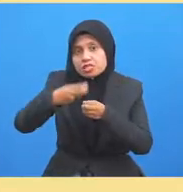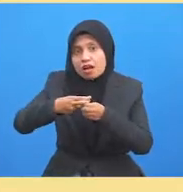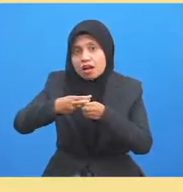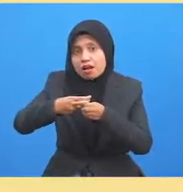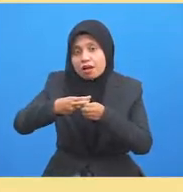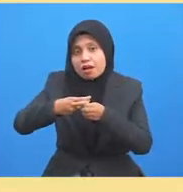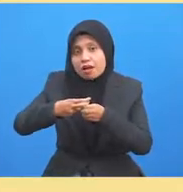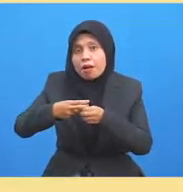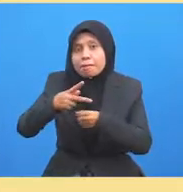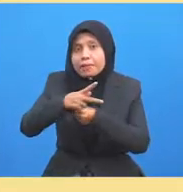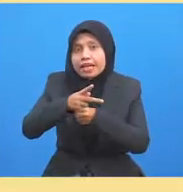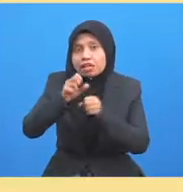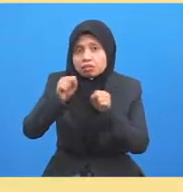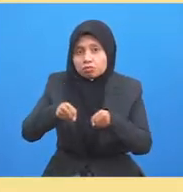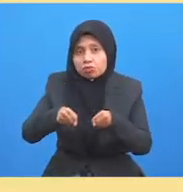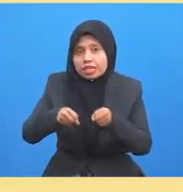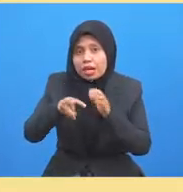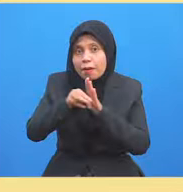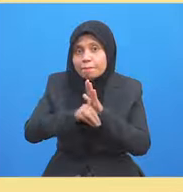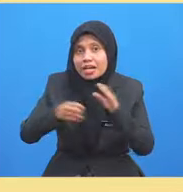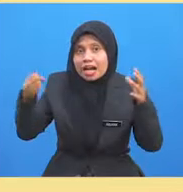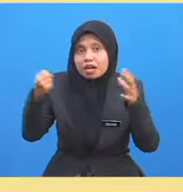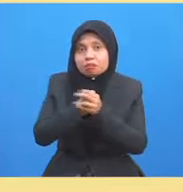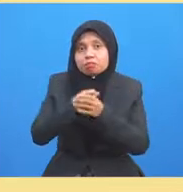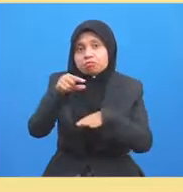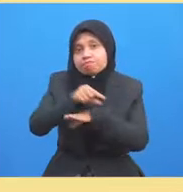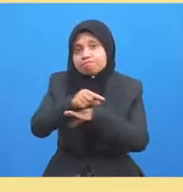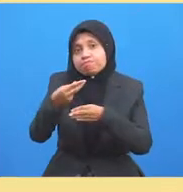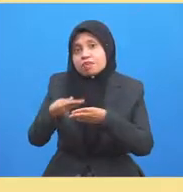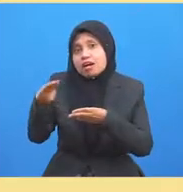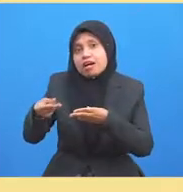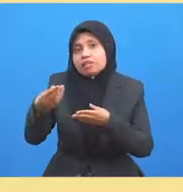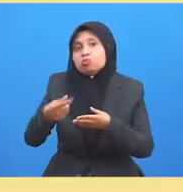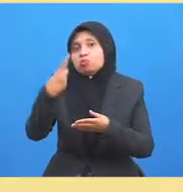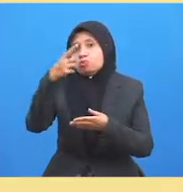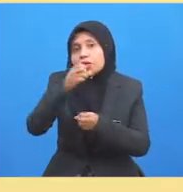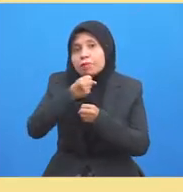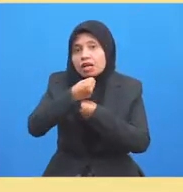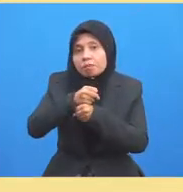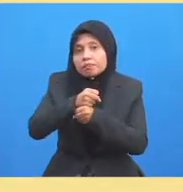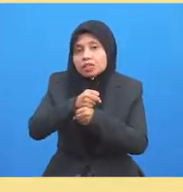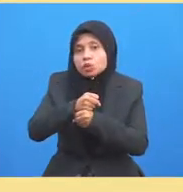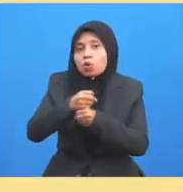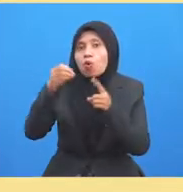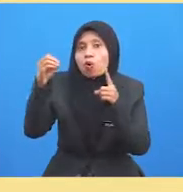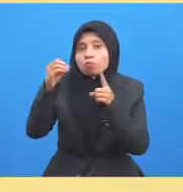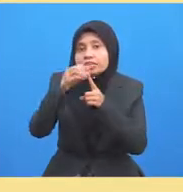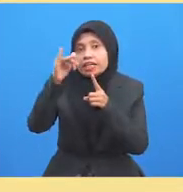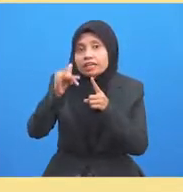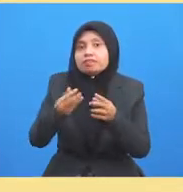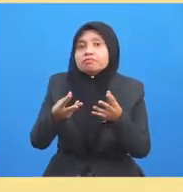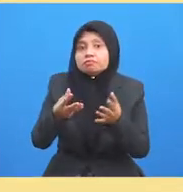pereka boleh mengabungkan penggunaan bahan bagi mendapatkan bentuk objek yang